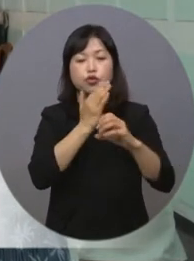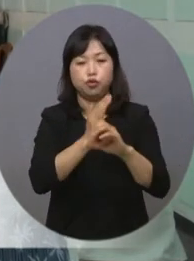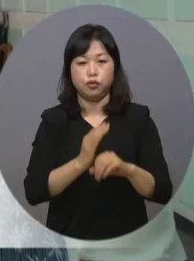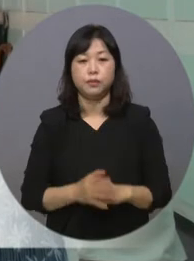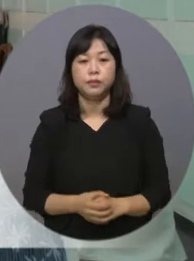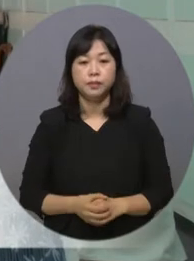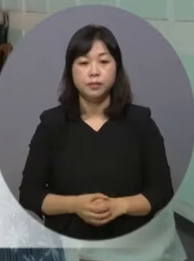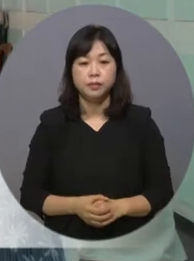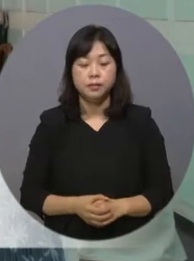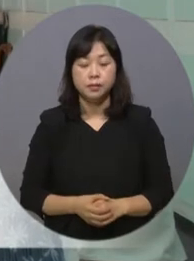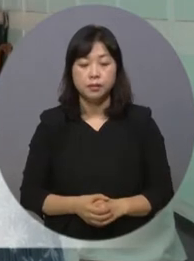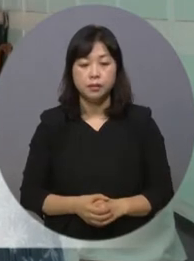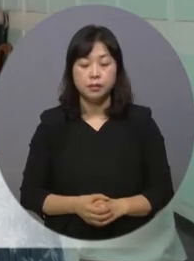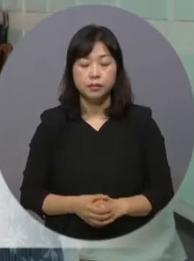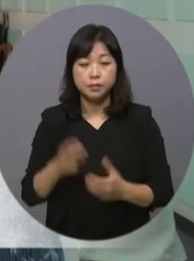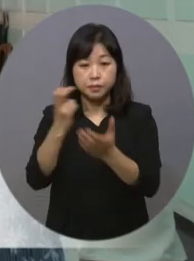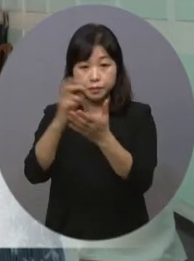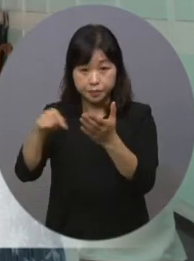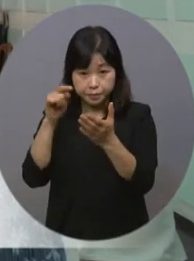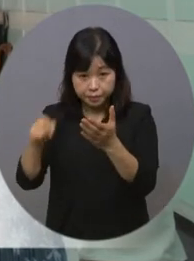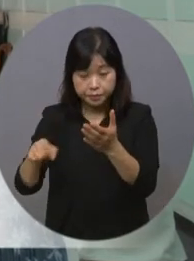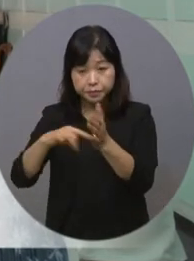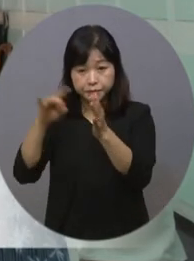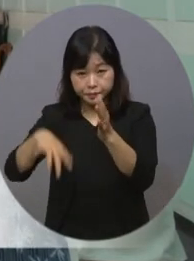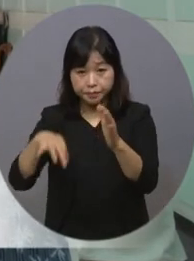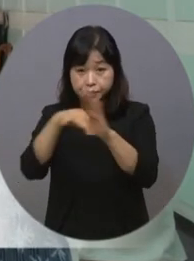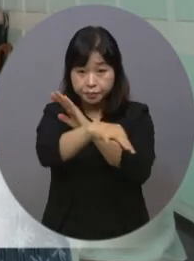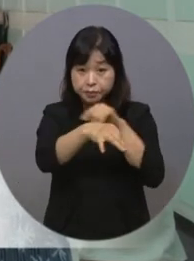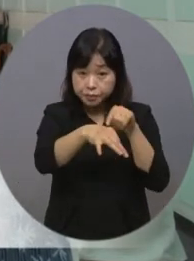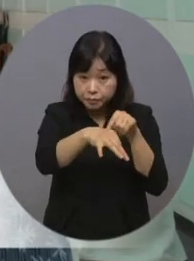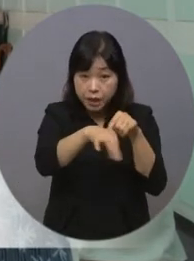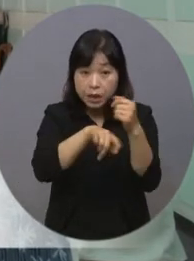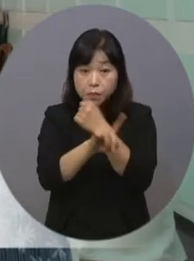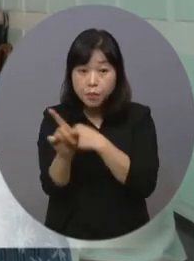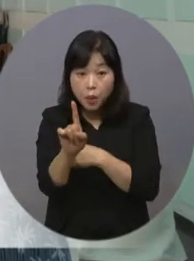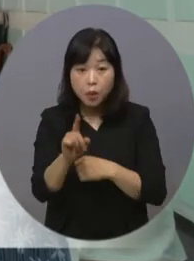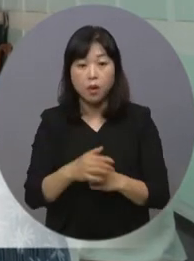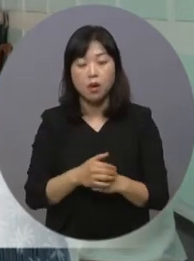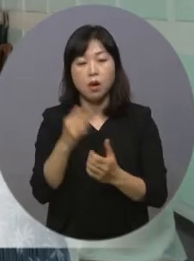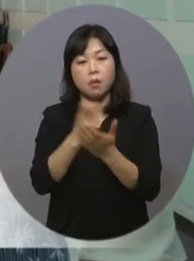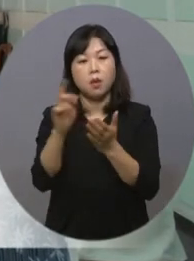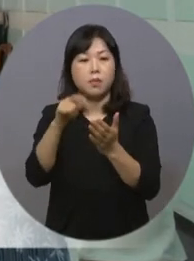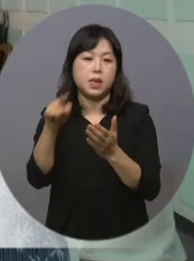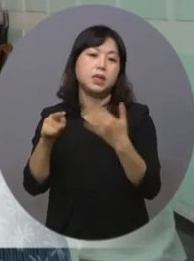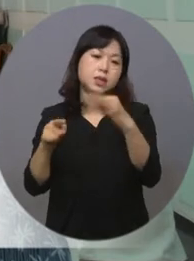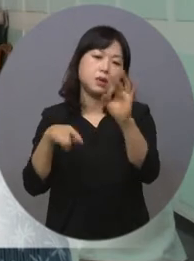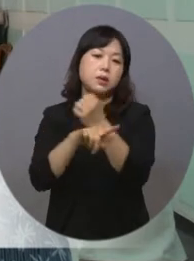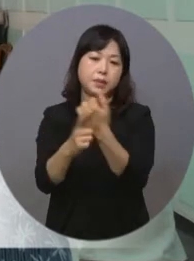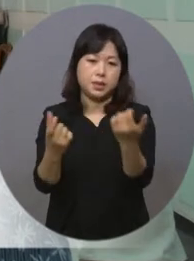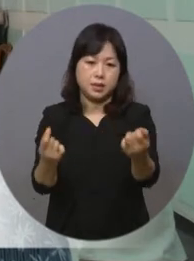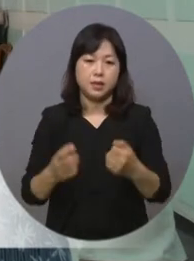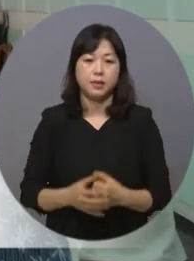시행하고 있습니다. 법인이 재산세를 낸다는 것은 법인을 인정한다는